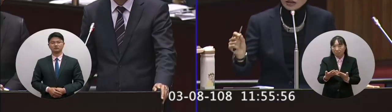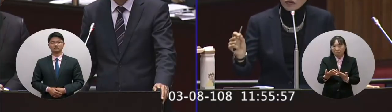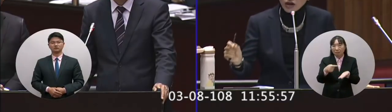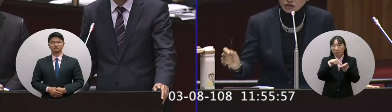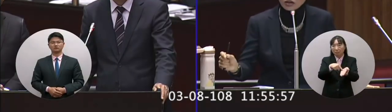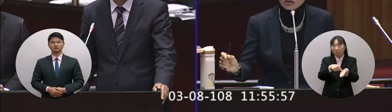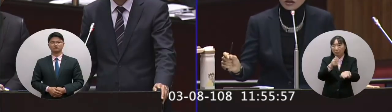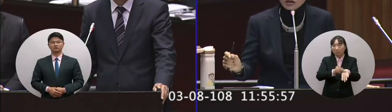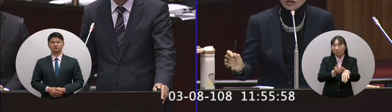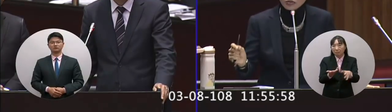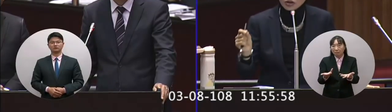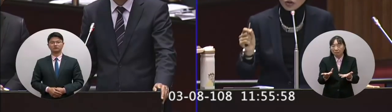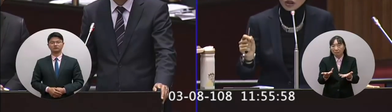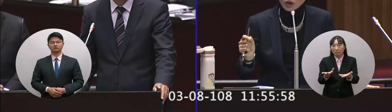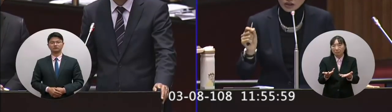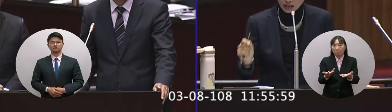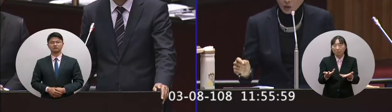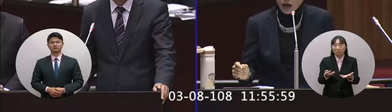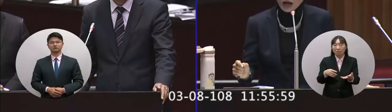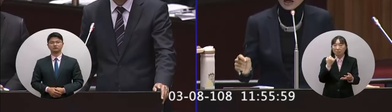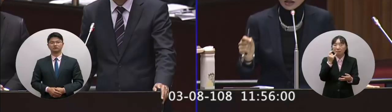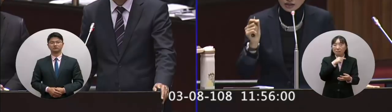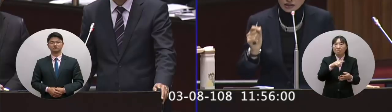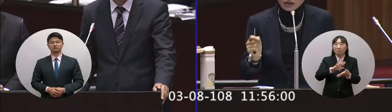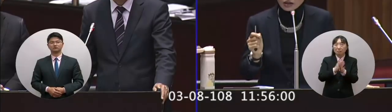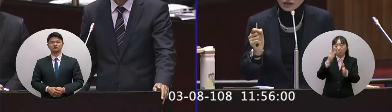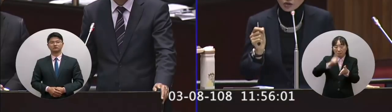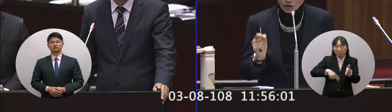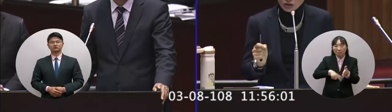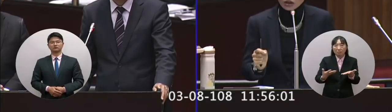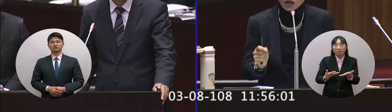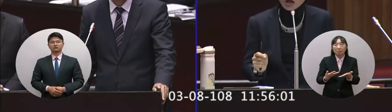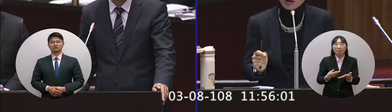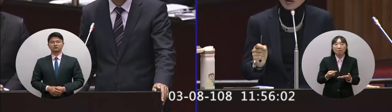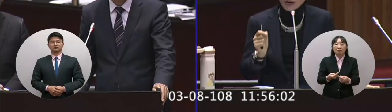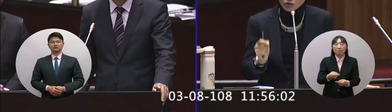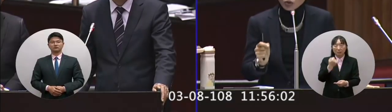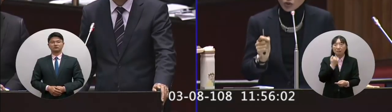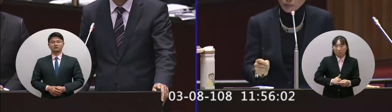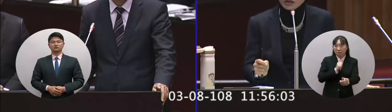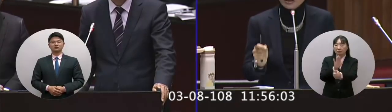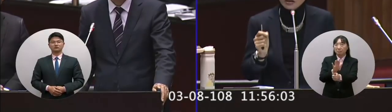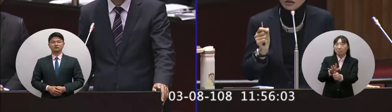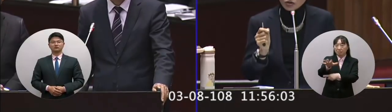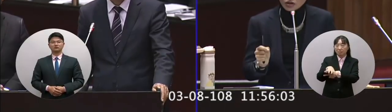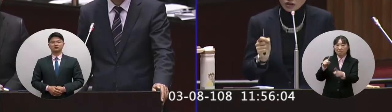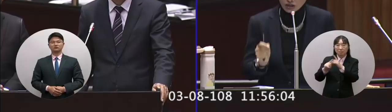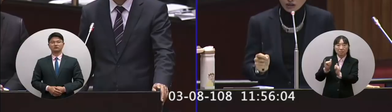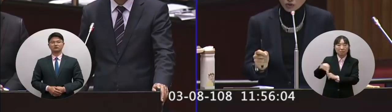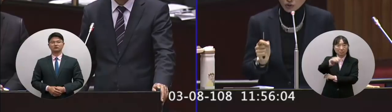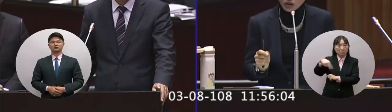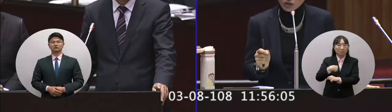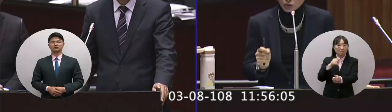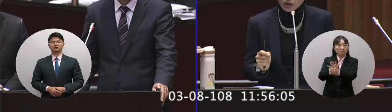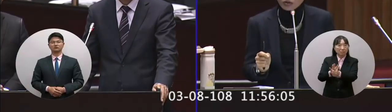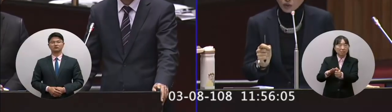跟申请的方式是不是都能够简化，以真的能够实际到帮助农民，真的能够实际